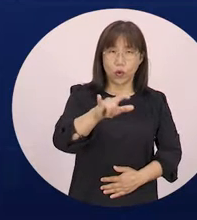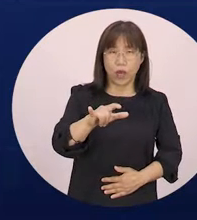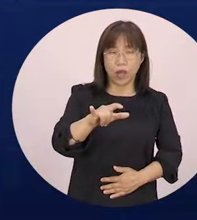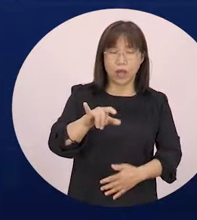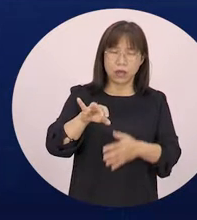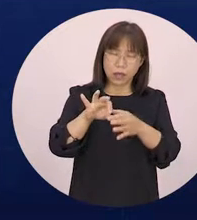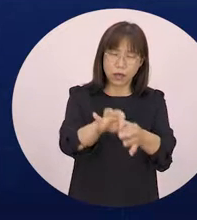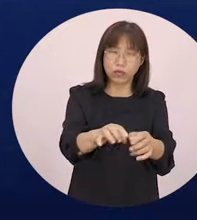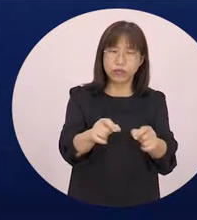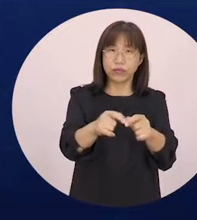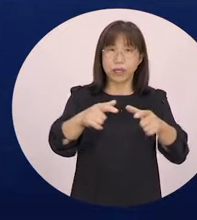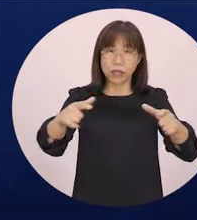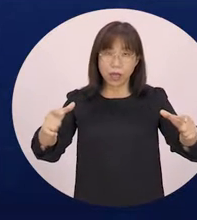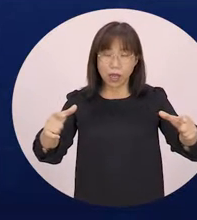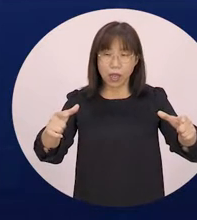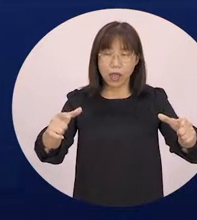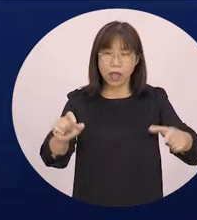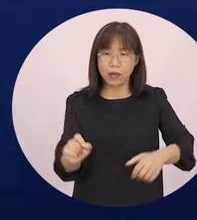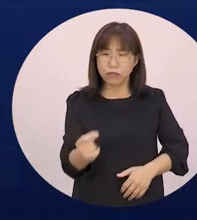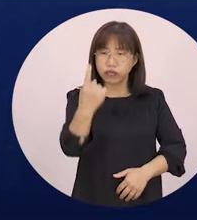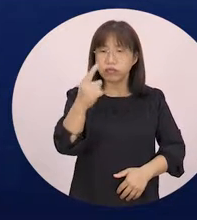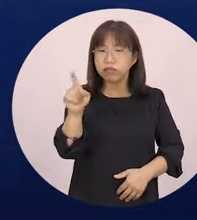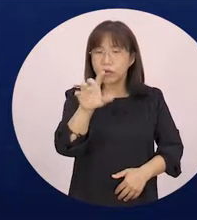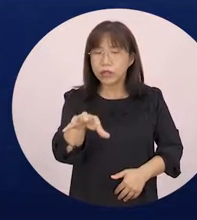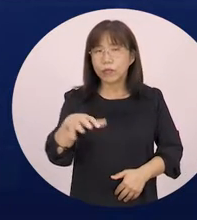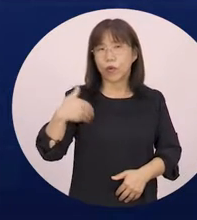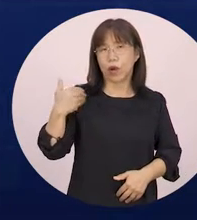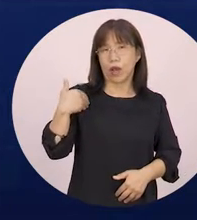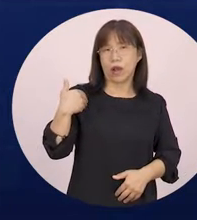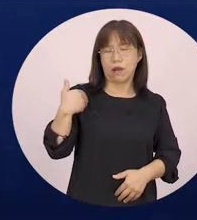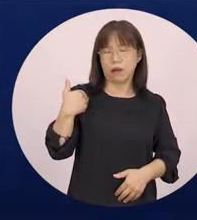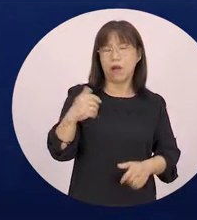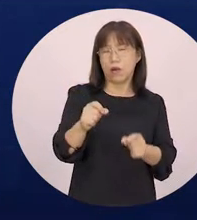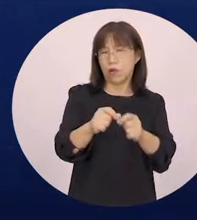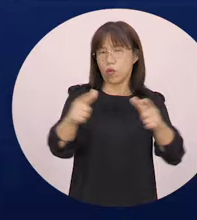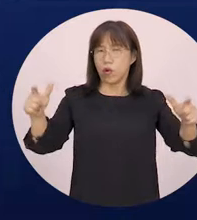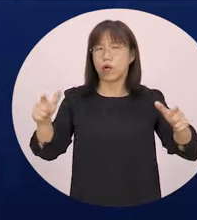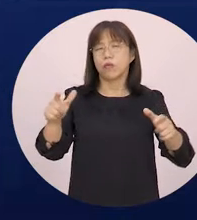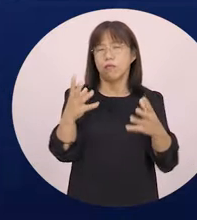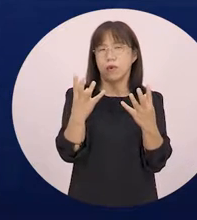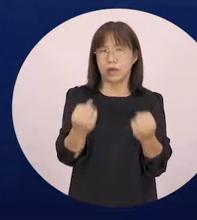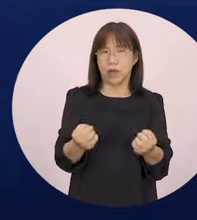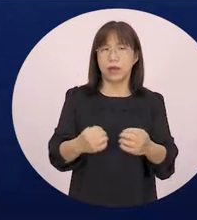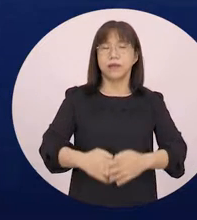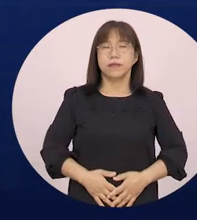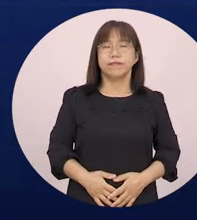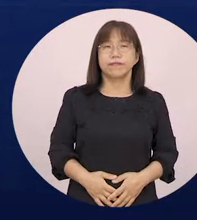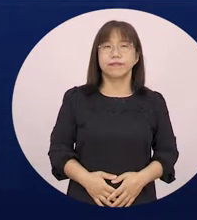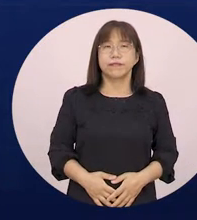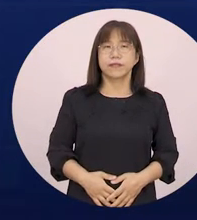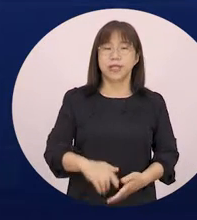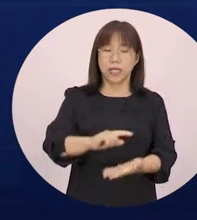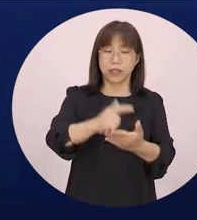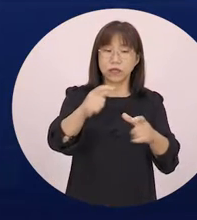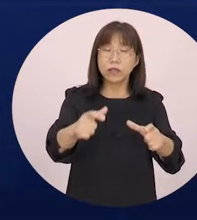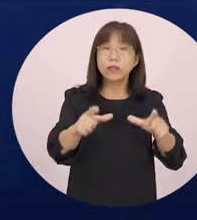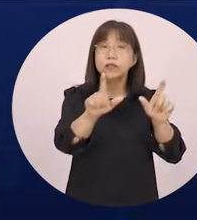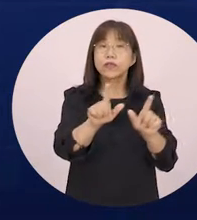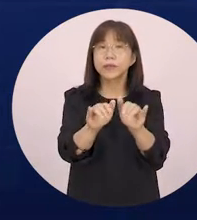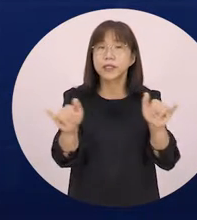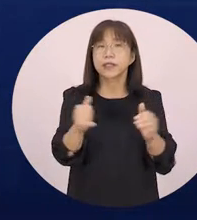최근 코로나19의 계속되는 확산세로 감염 경로를 알 수 없는 확진자가 늘어나고 있는데요. 이에